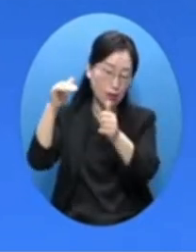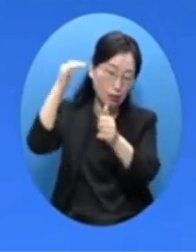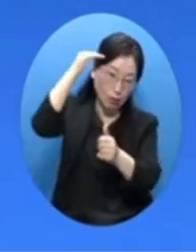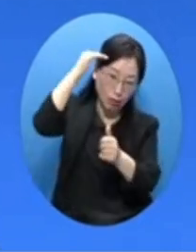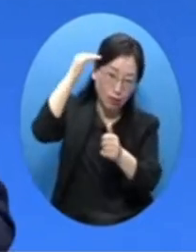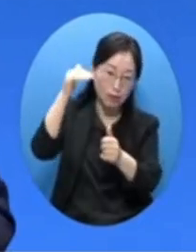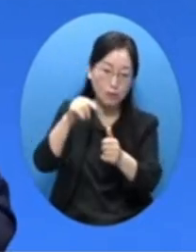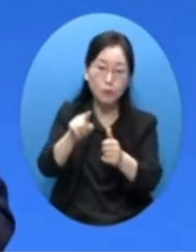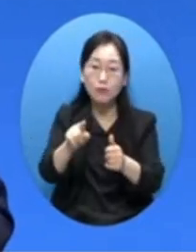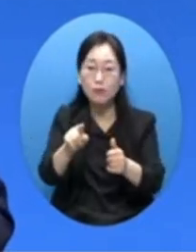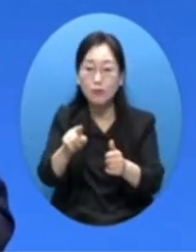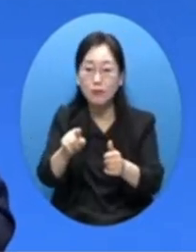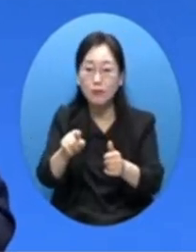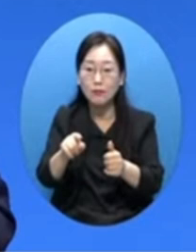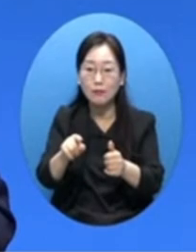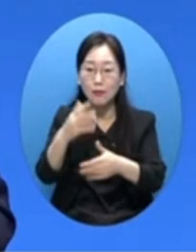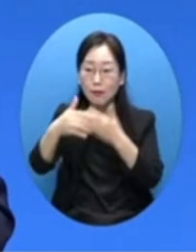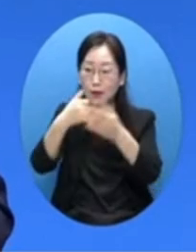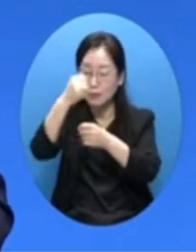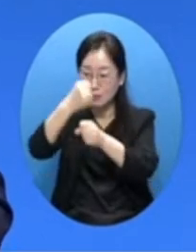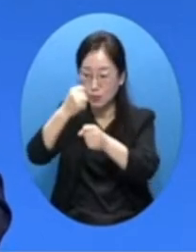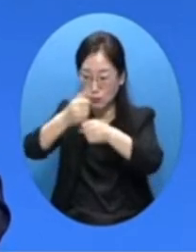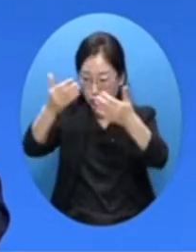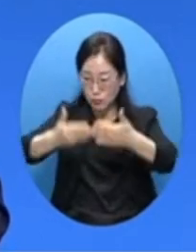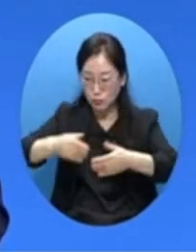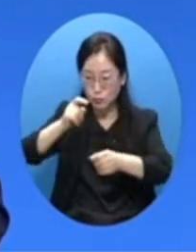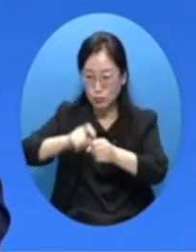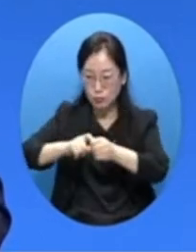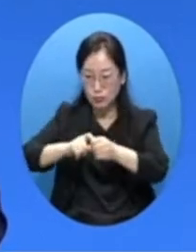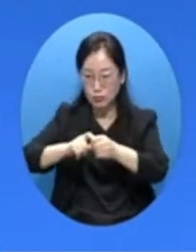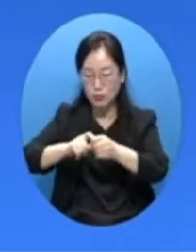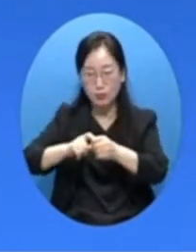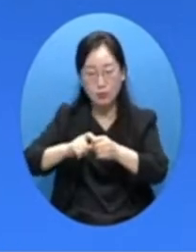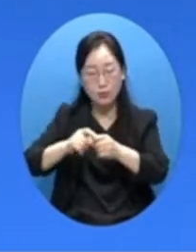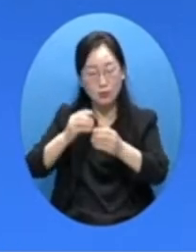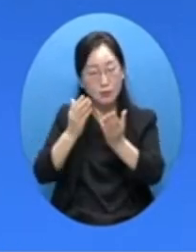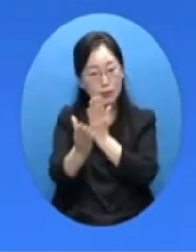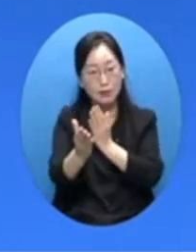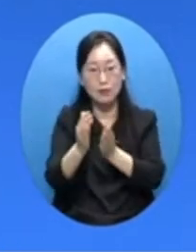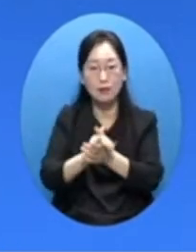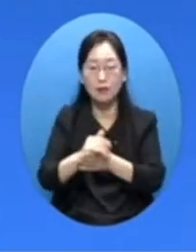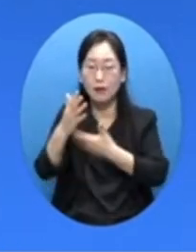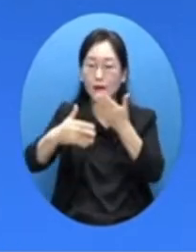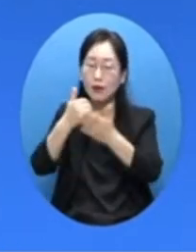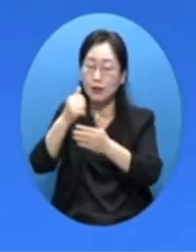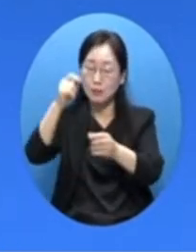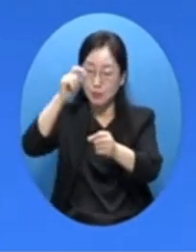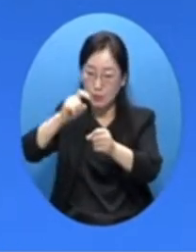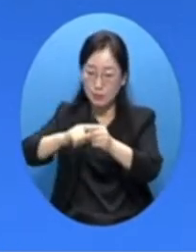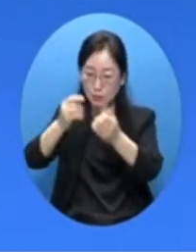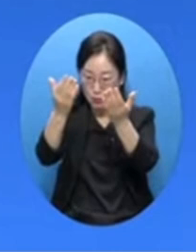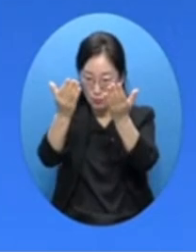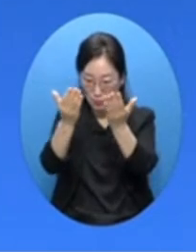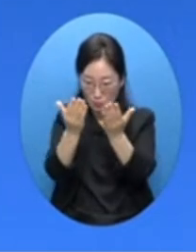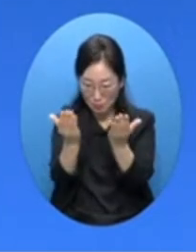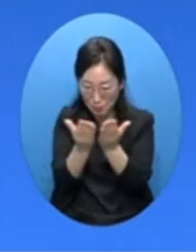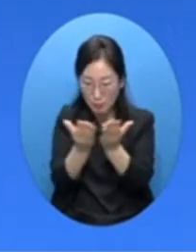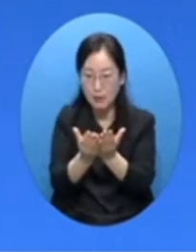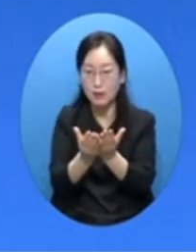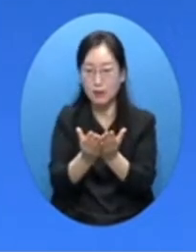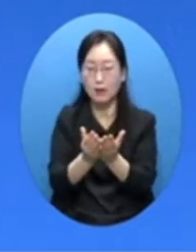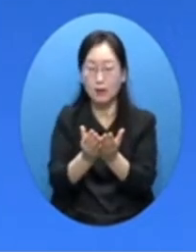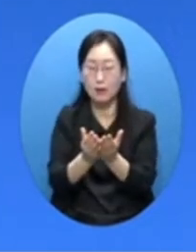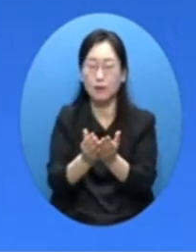우리의 창조된 목적과 어긋나게 되는 것입니다. 창조된 목적대로 하나님의 영광을 위해 살아야 됩니다.